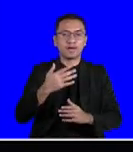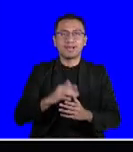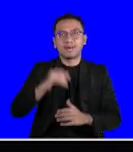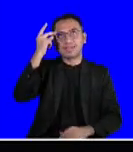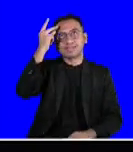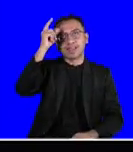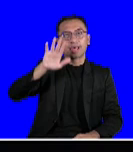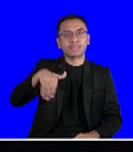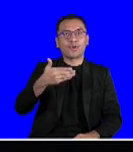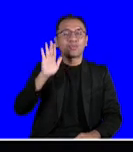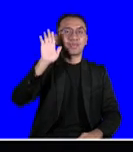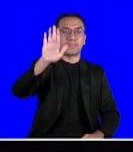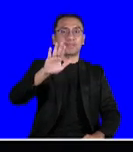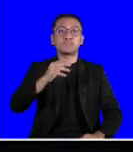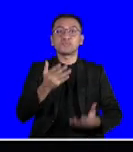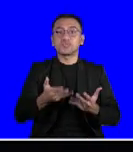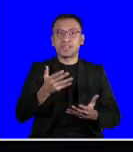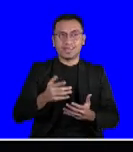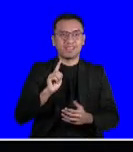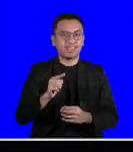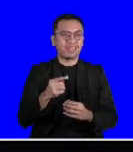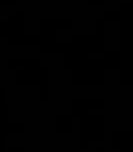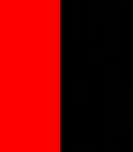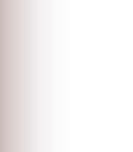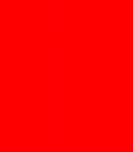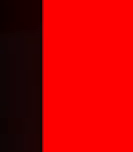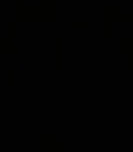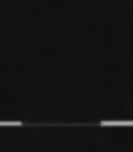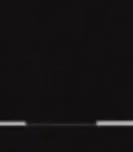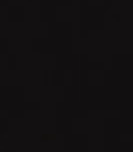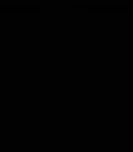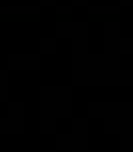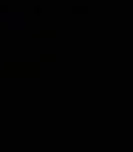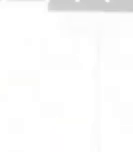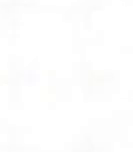yang mungkin bisa menjadi solusi masalah finansial Anda.